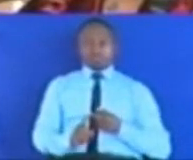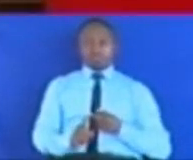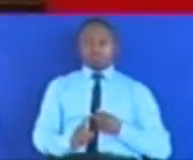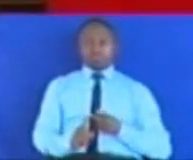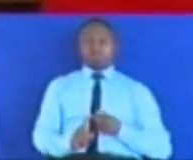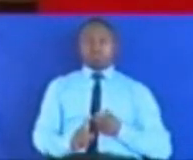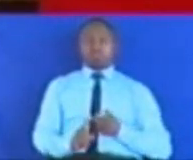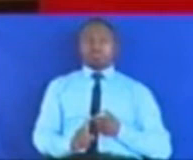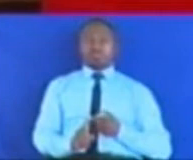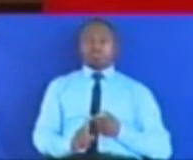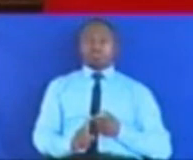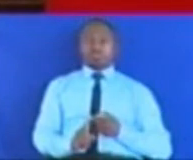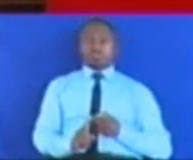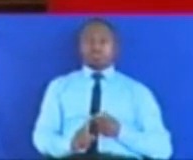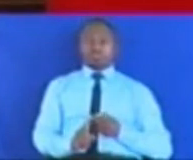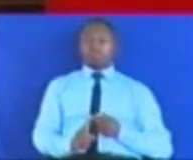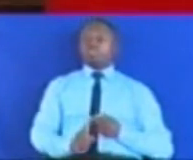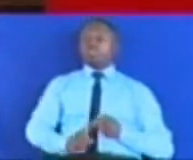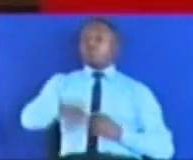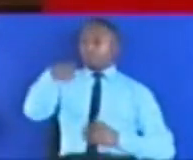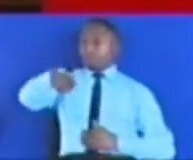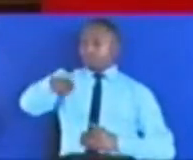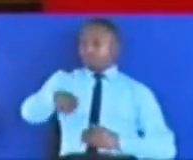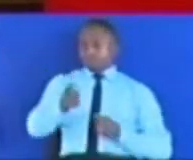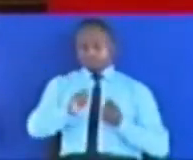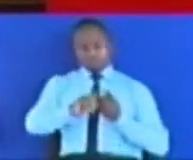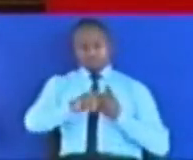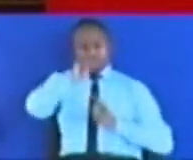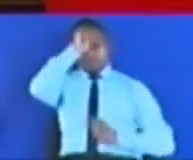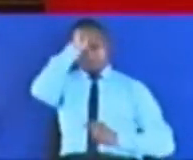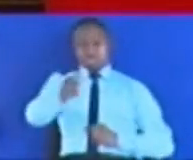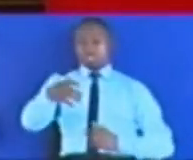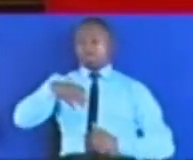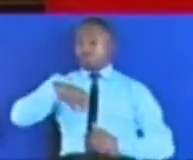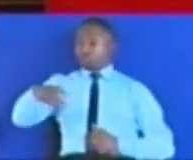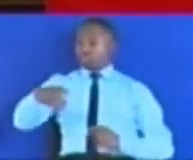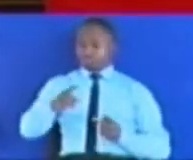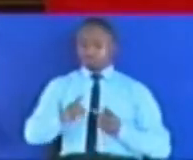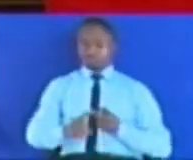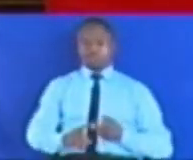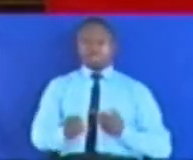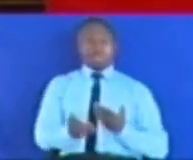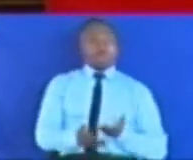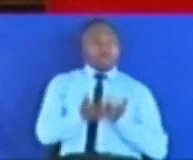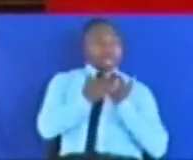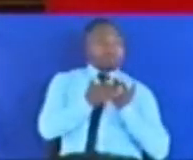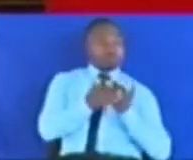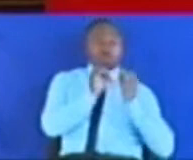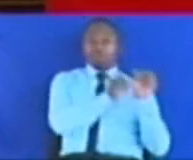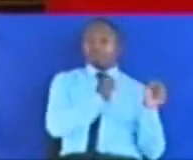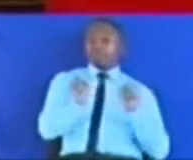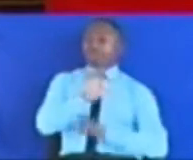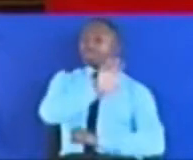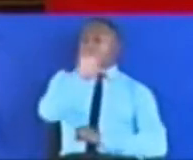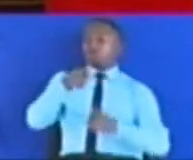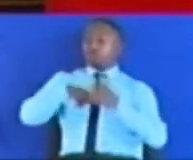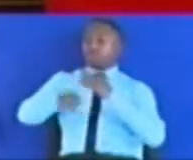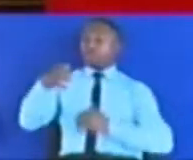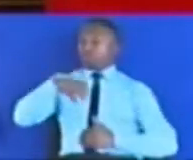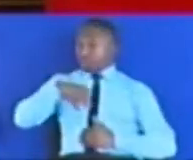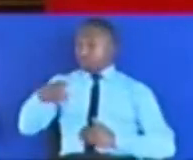Na niwapongeze kwanza Mheshimiwa Waziri, naibu na watendaji wote kwenye wizara